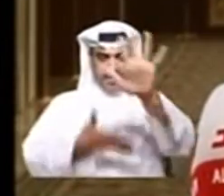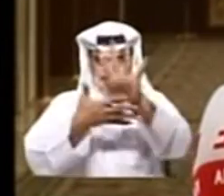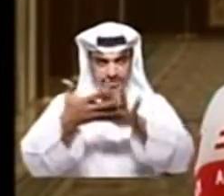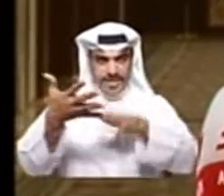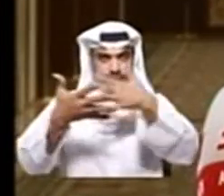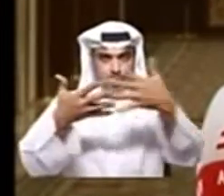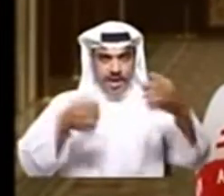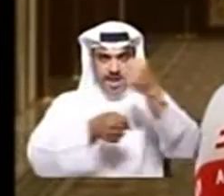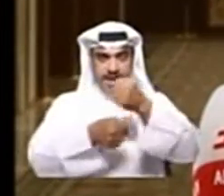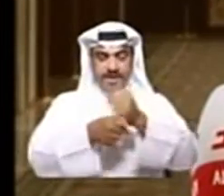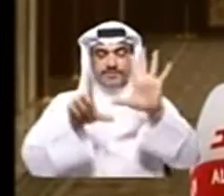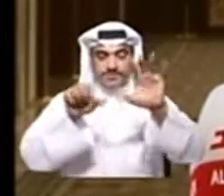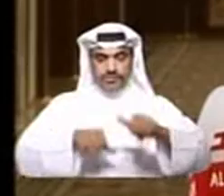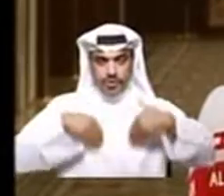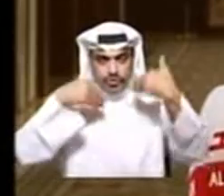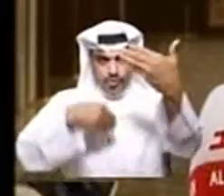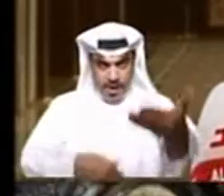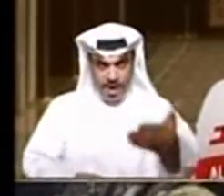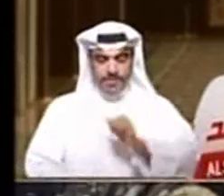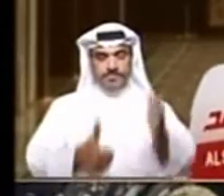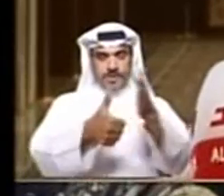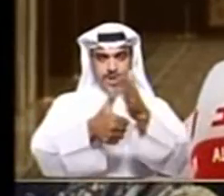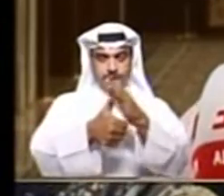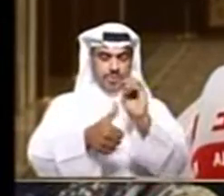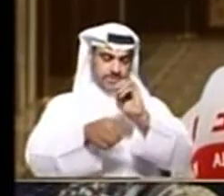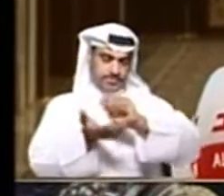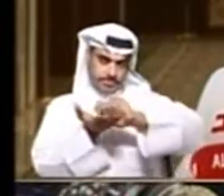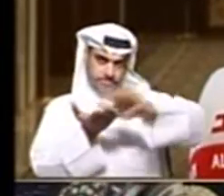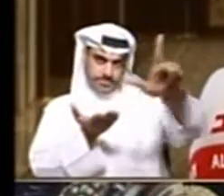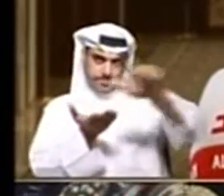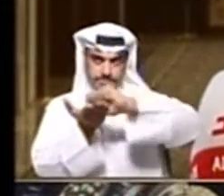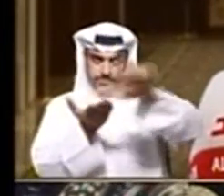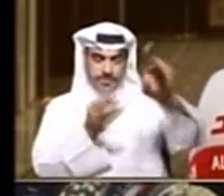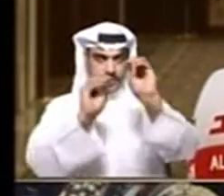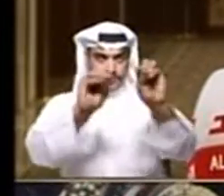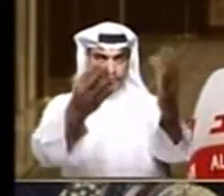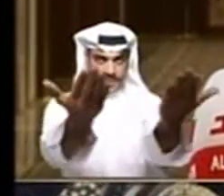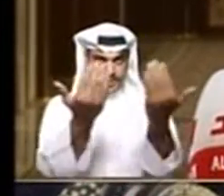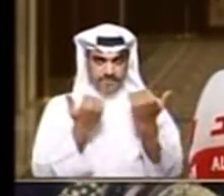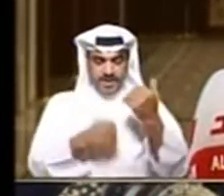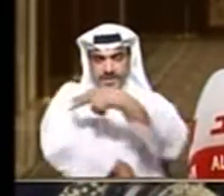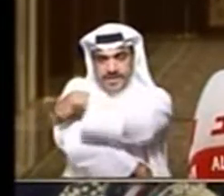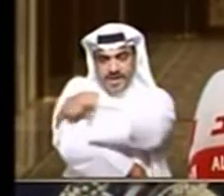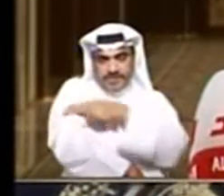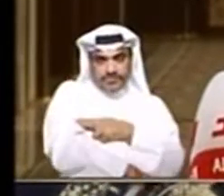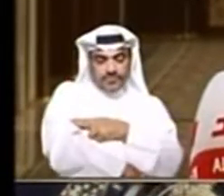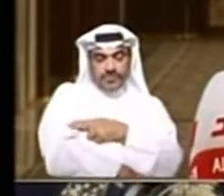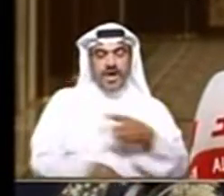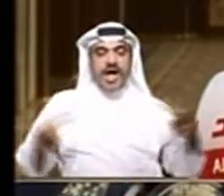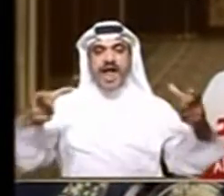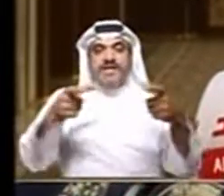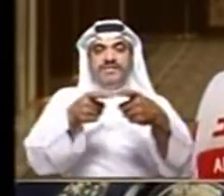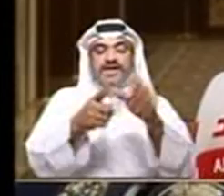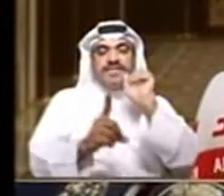أعمال الأسبوع القادم، أولا وجدت دعوة للنواب لجلسة